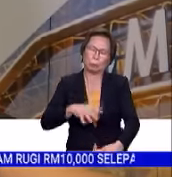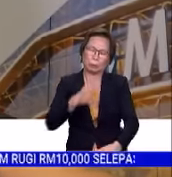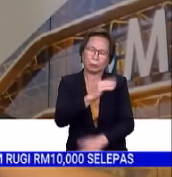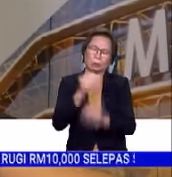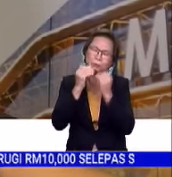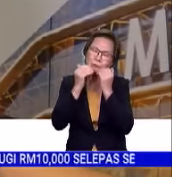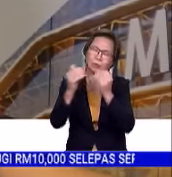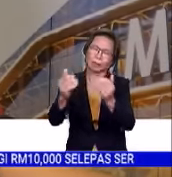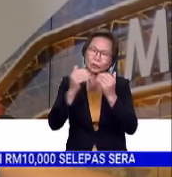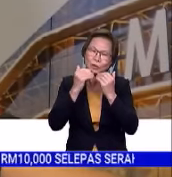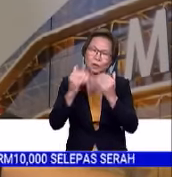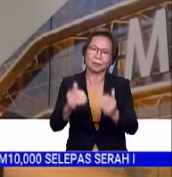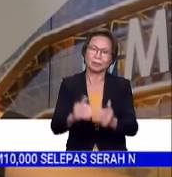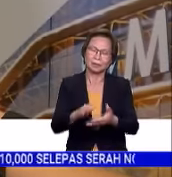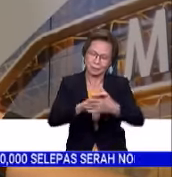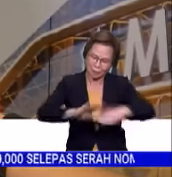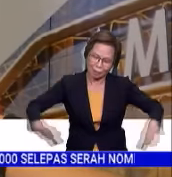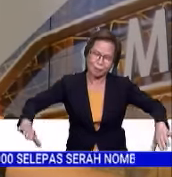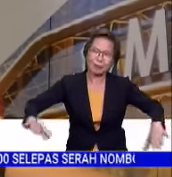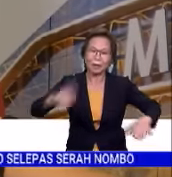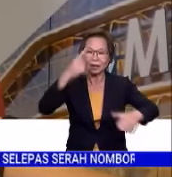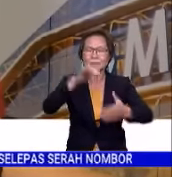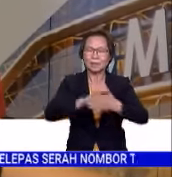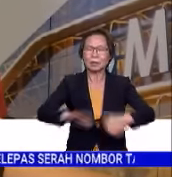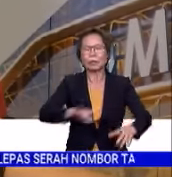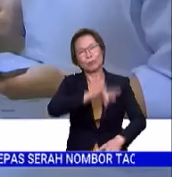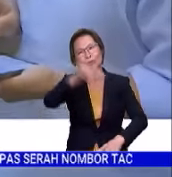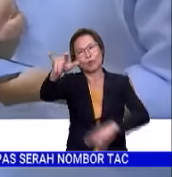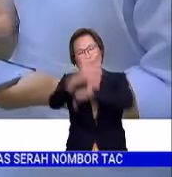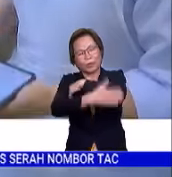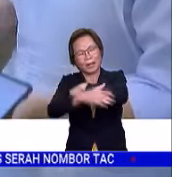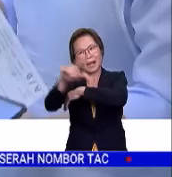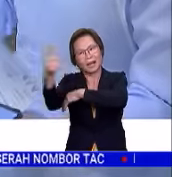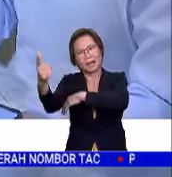sebab selamat untuk nak ke negara orang.